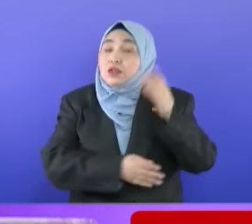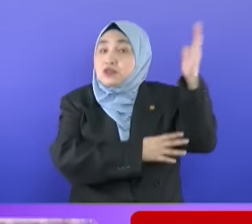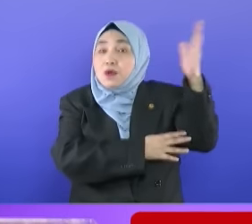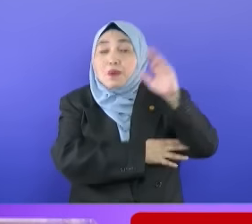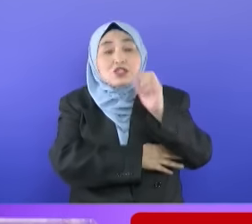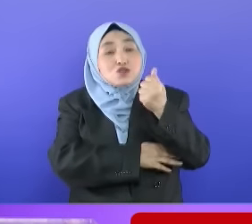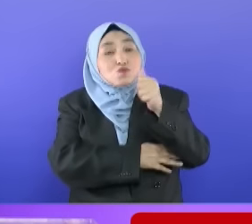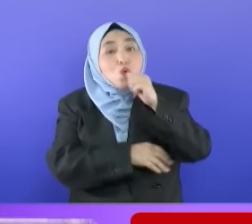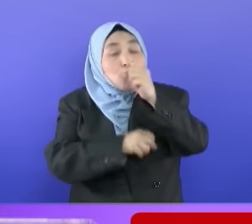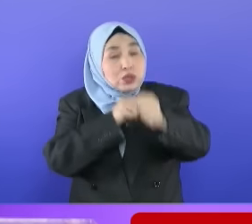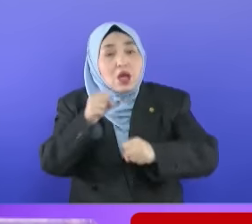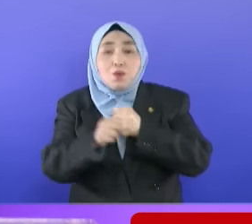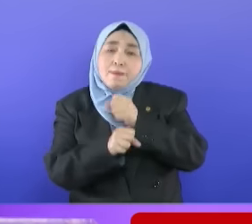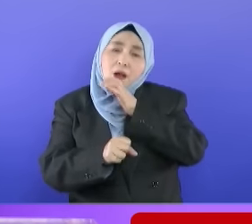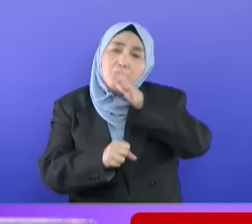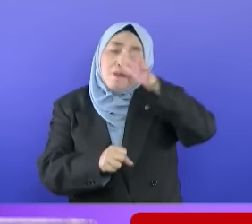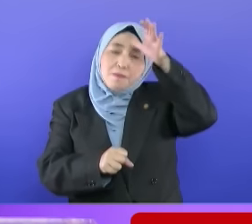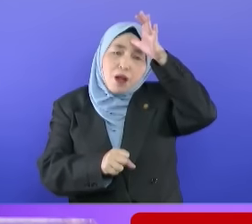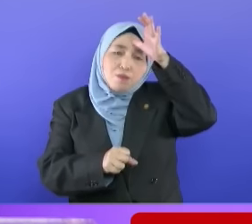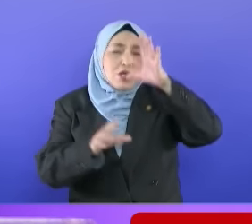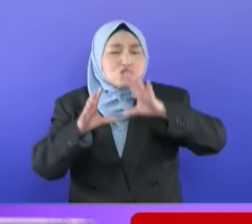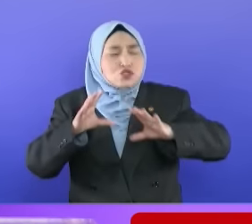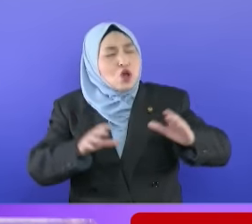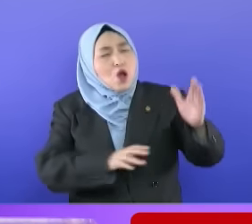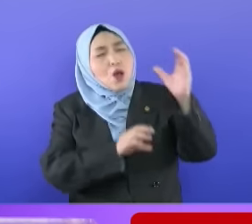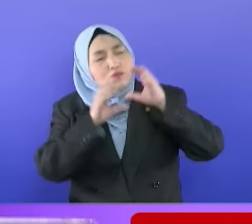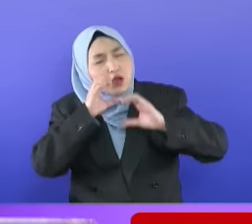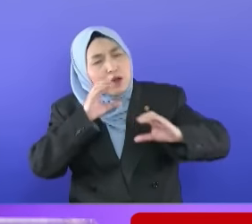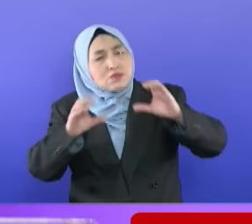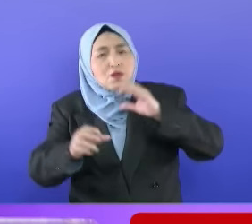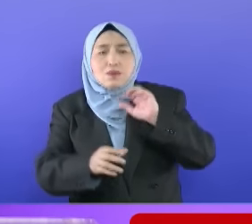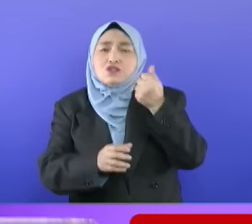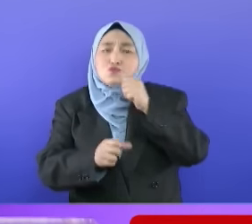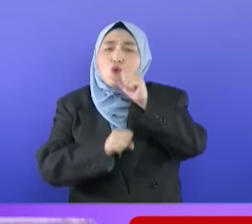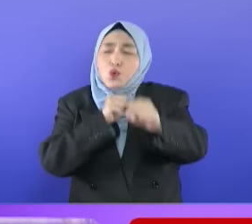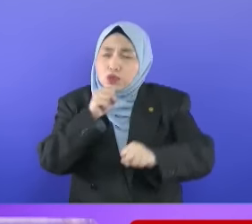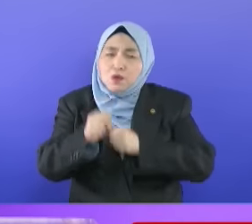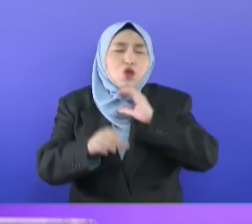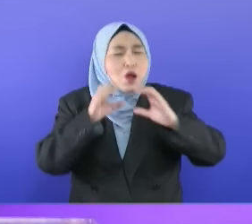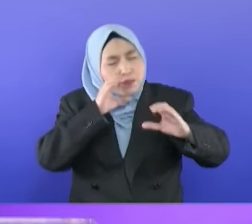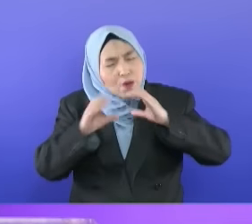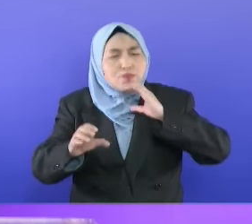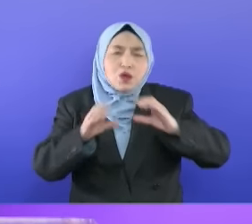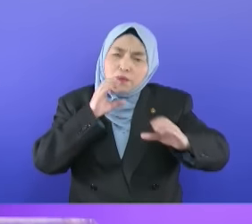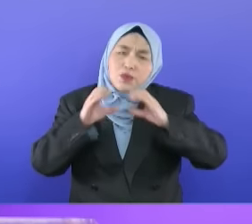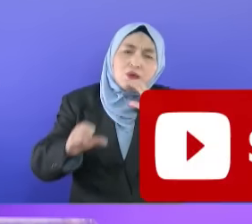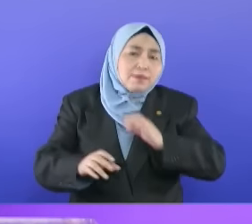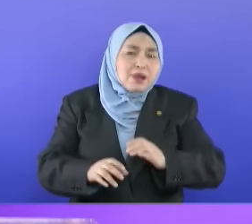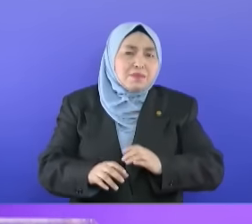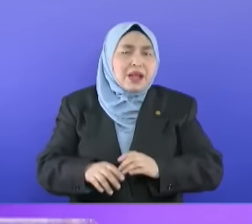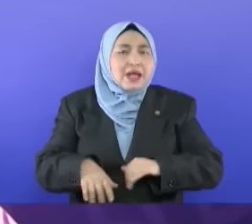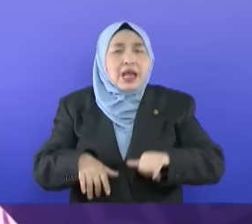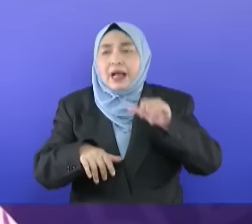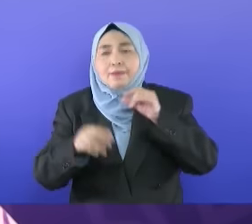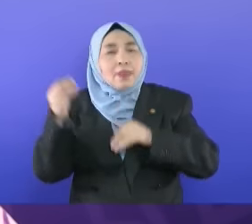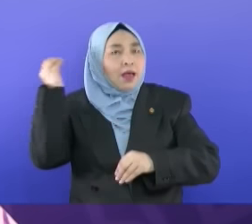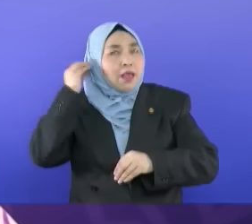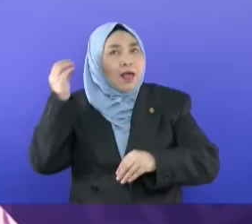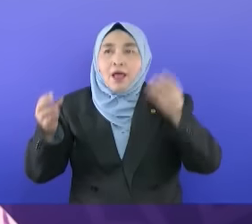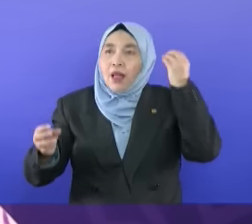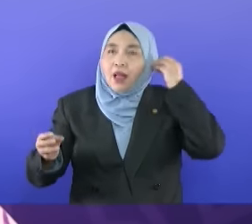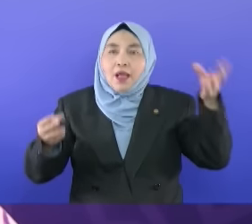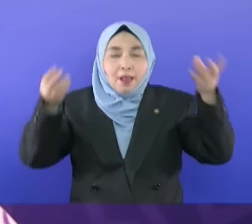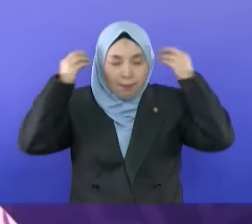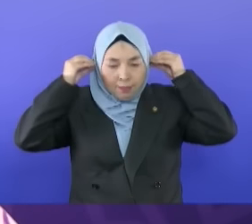10 tahun oke ayah kebacakap pada anak 10 tahun tapi tak masuk ke sini tak masuk ke sini ya